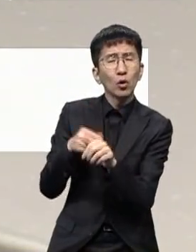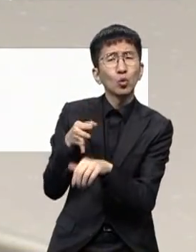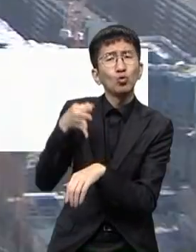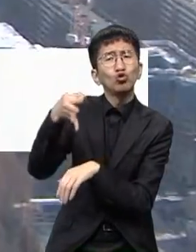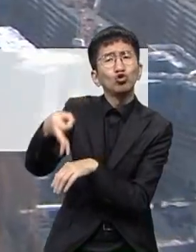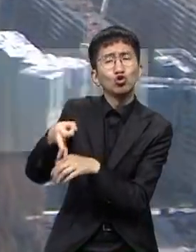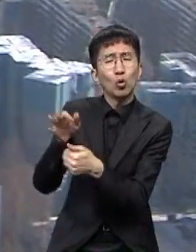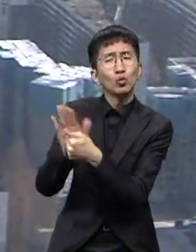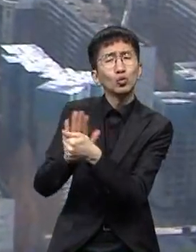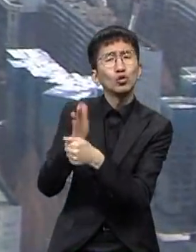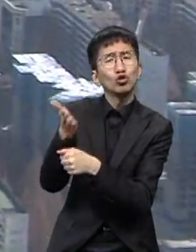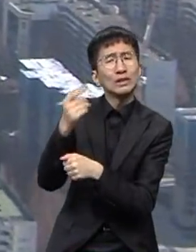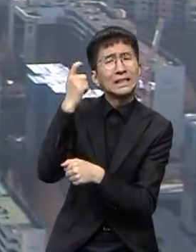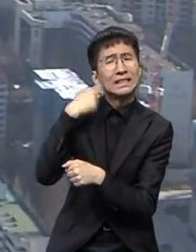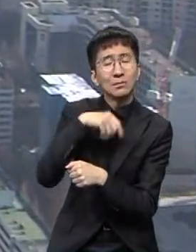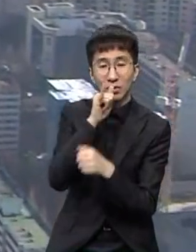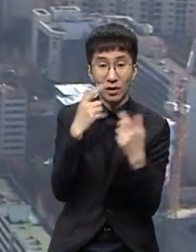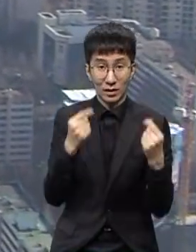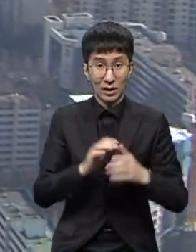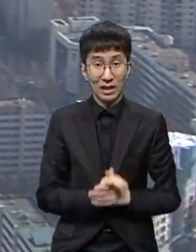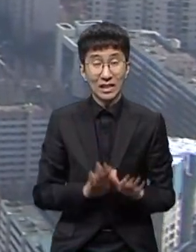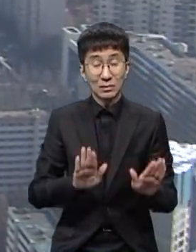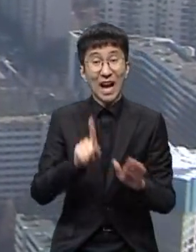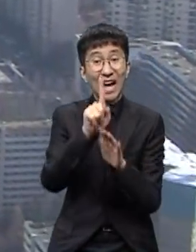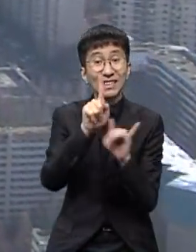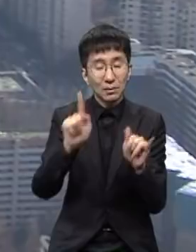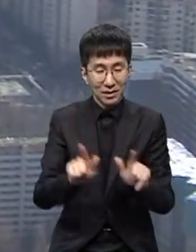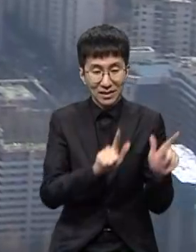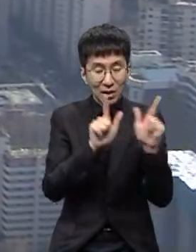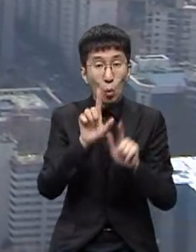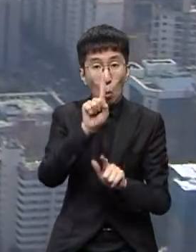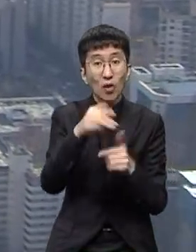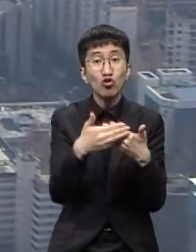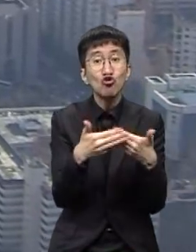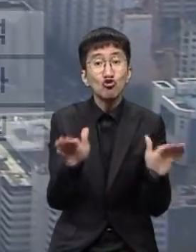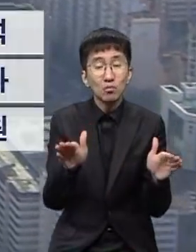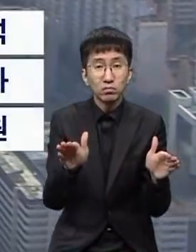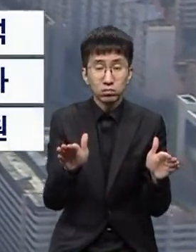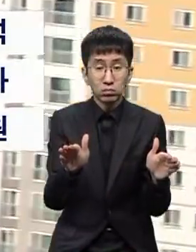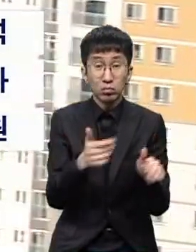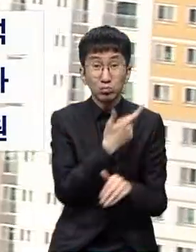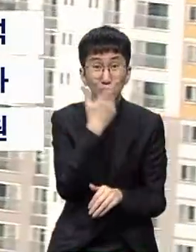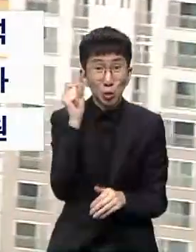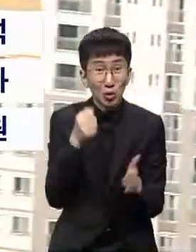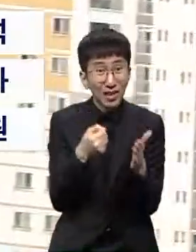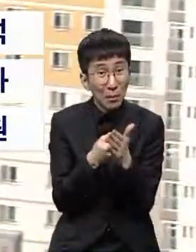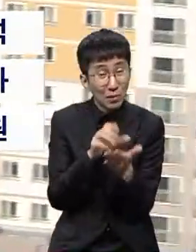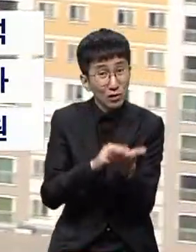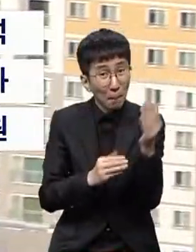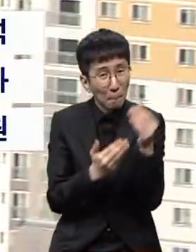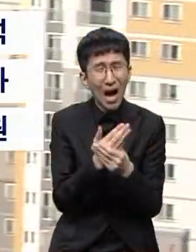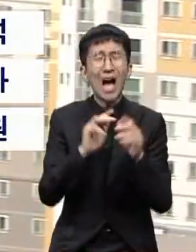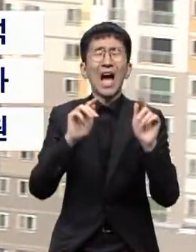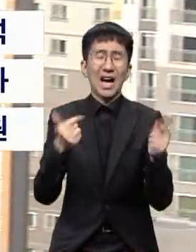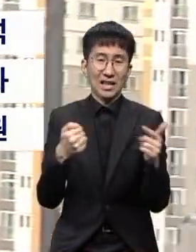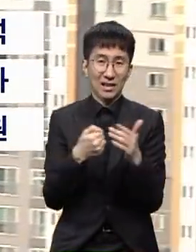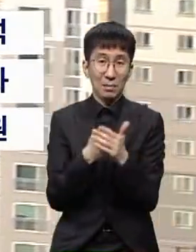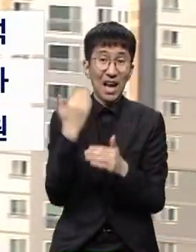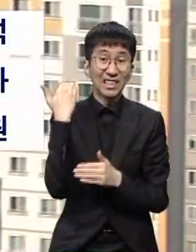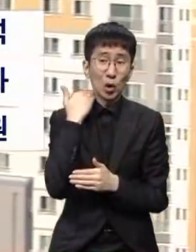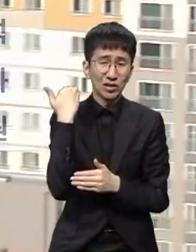크다. 지금의 문제가 1인 가구가 살 만한 원룸 등이 부족해서 생긴 게 아닌 만큼 당면한